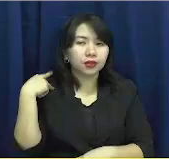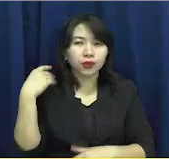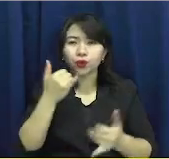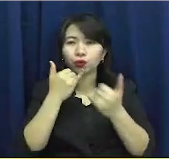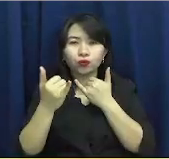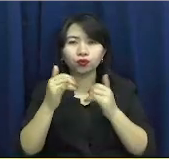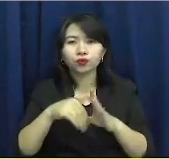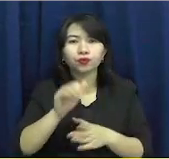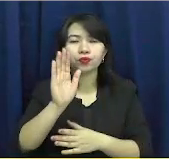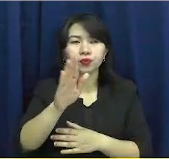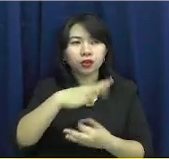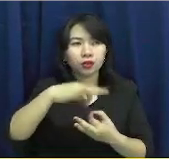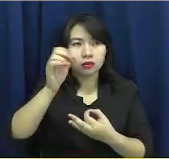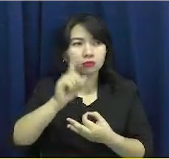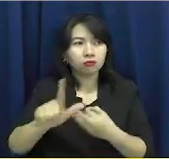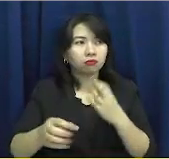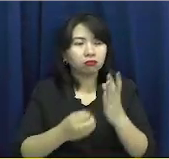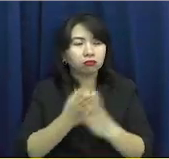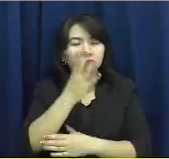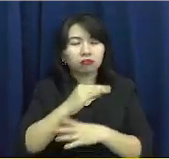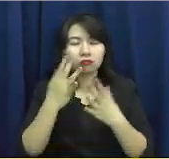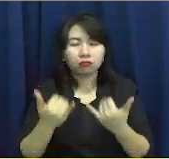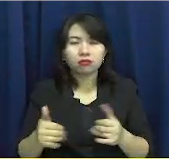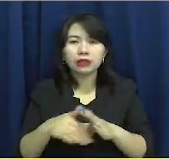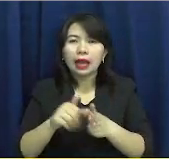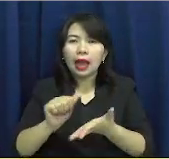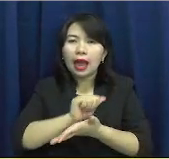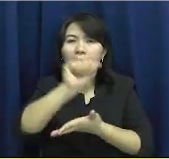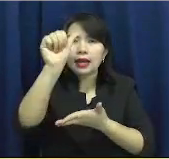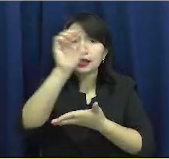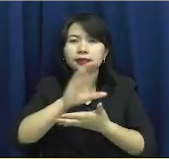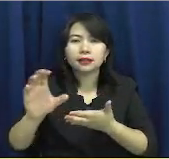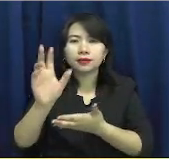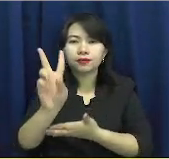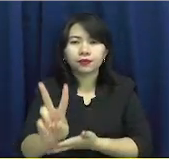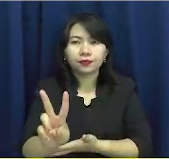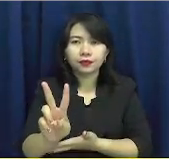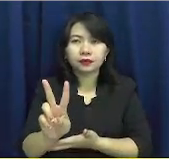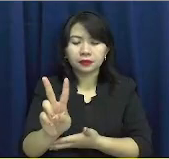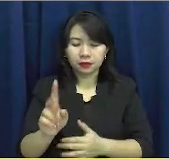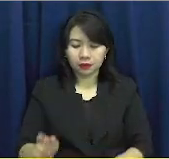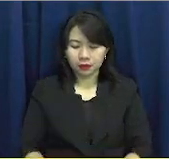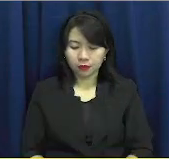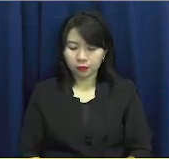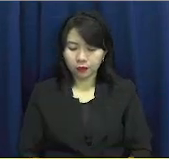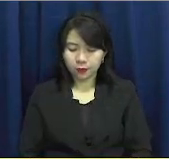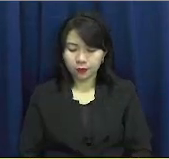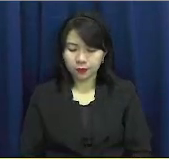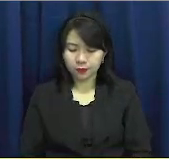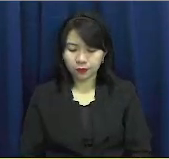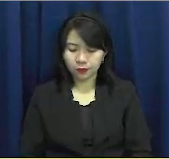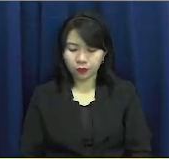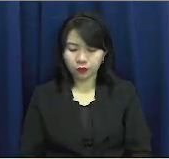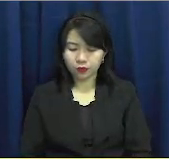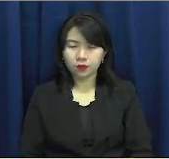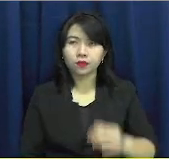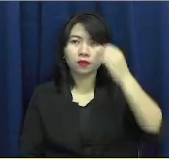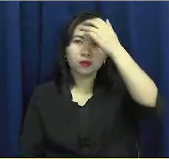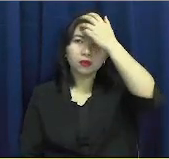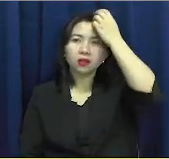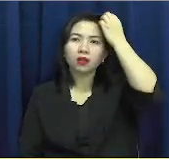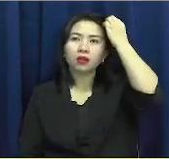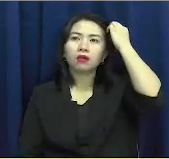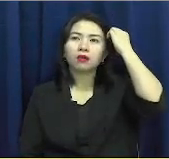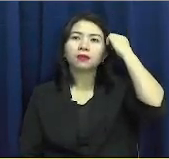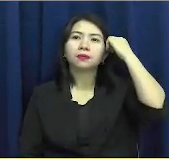kung babalikan natin yung book of Acts chapter 2, ano sabi dyan? Tingnan nyo po ha. Salang-sala tayo dito pagka nagkaroon tayo ng